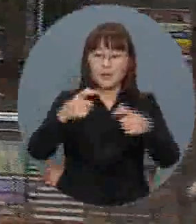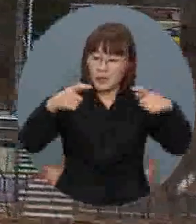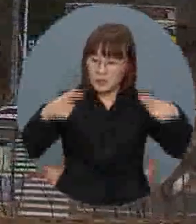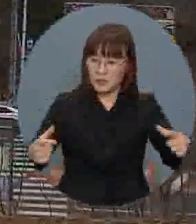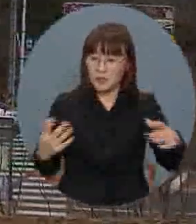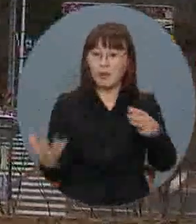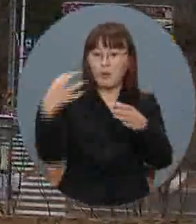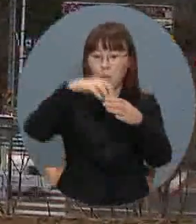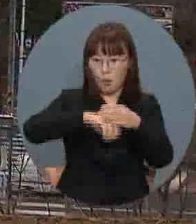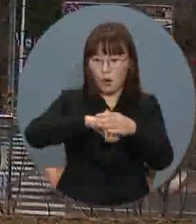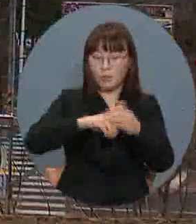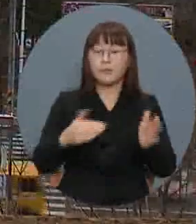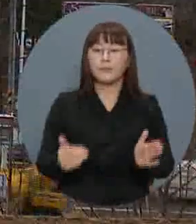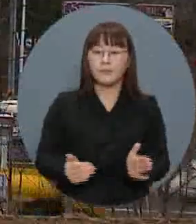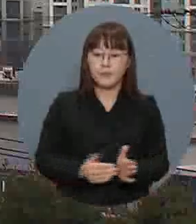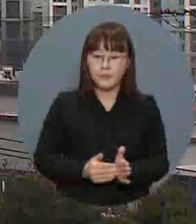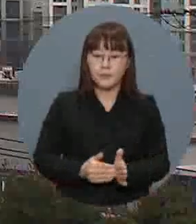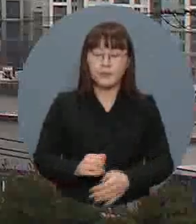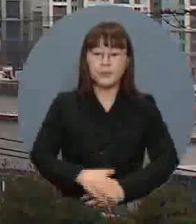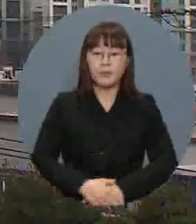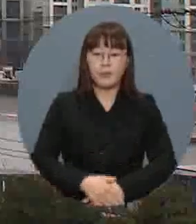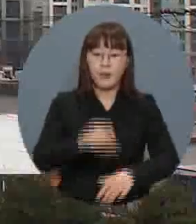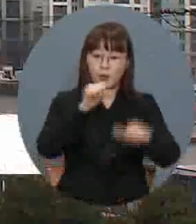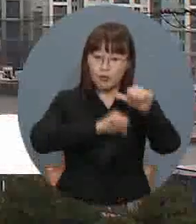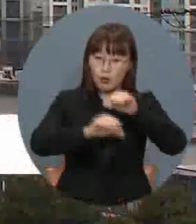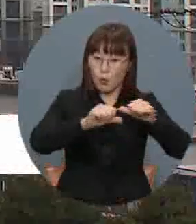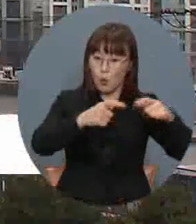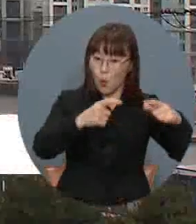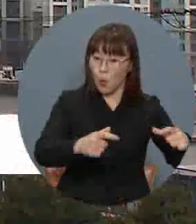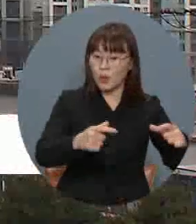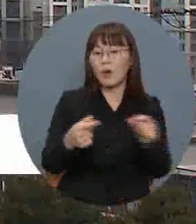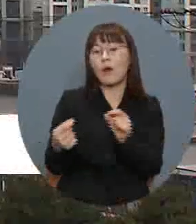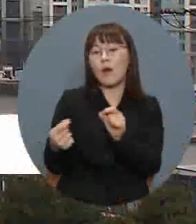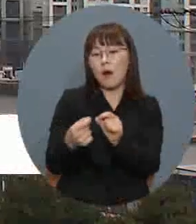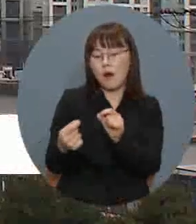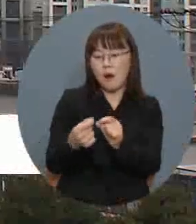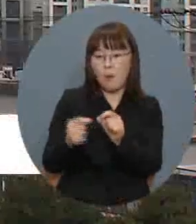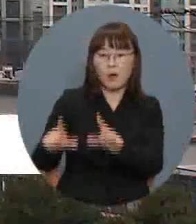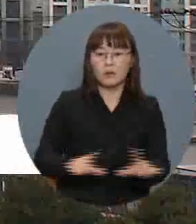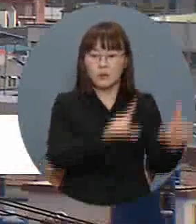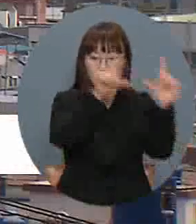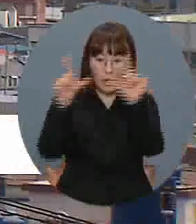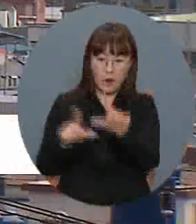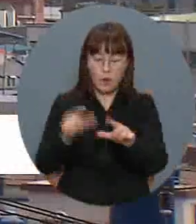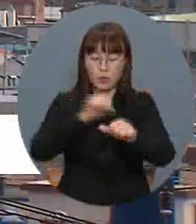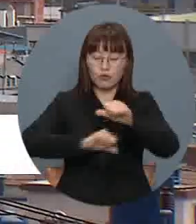대상 지역으로 묶였습니다. 수성구랑 인접해 있고 생활권이